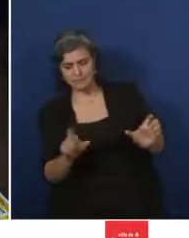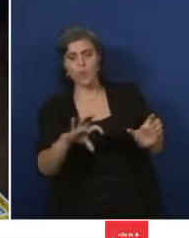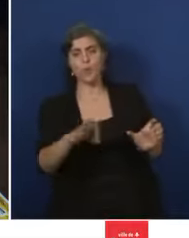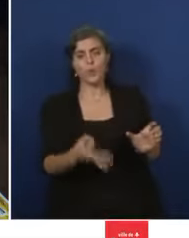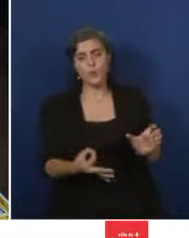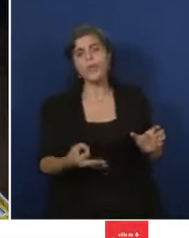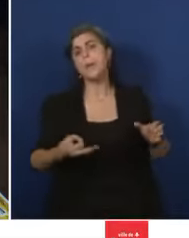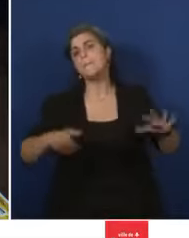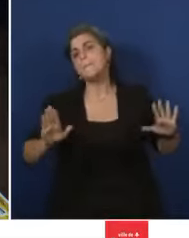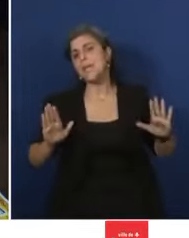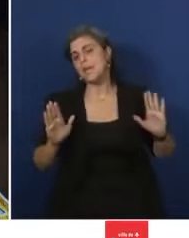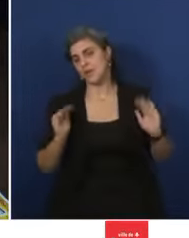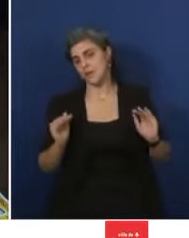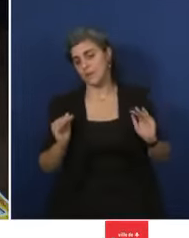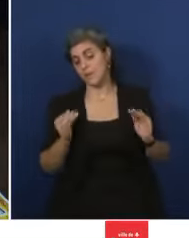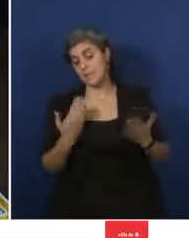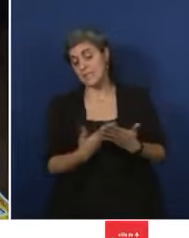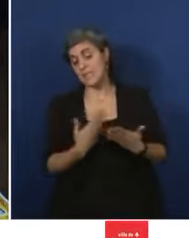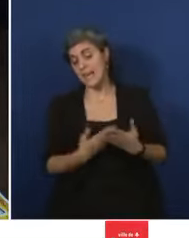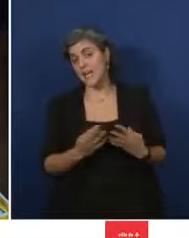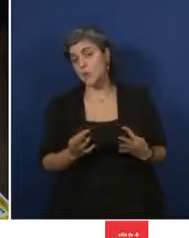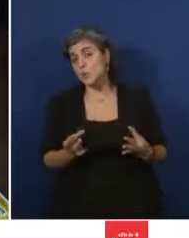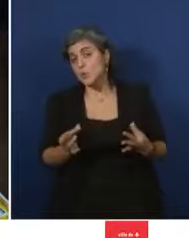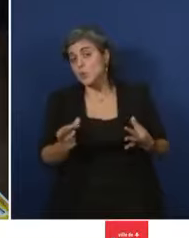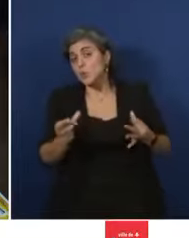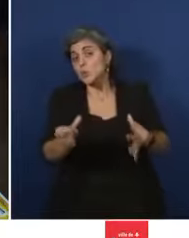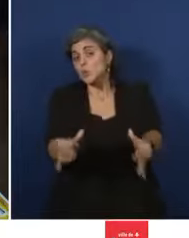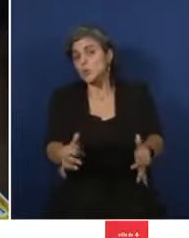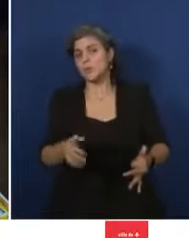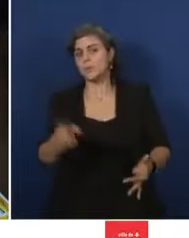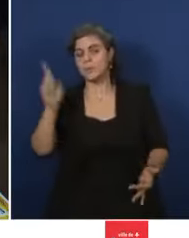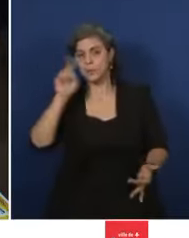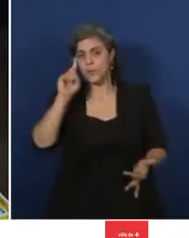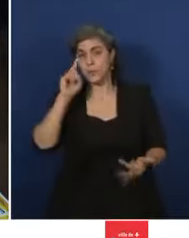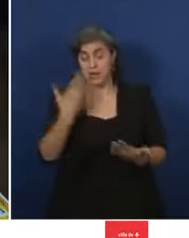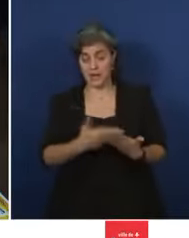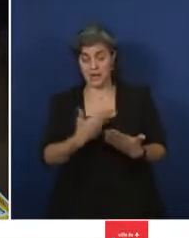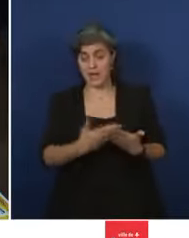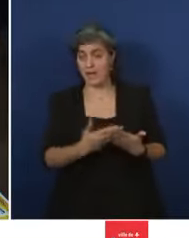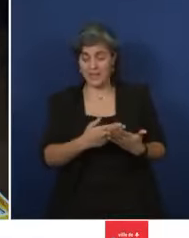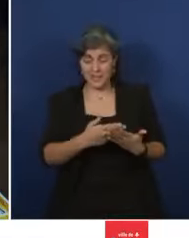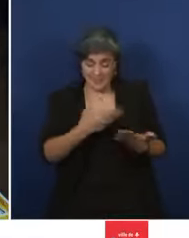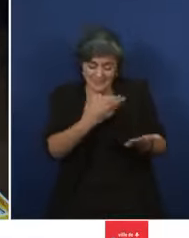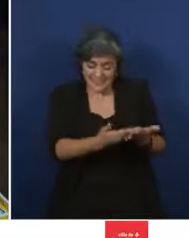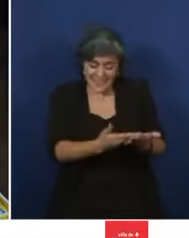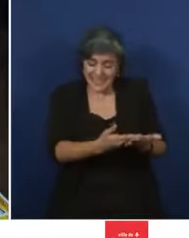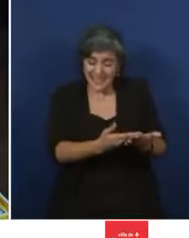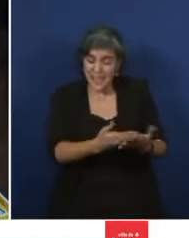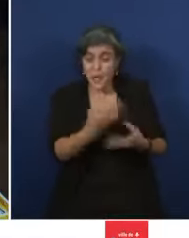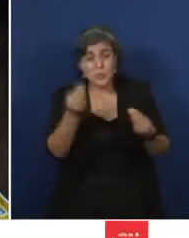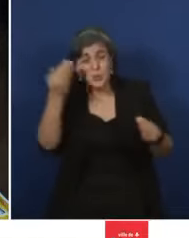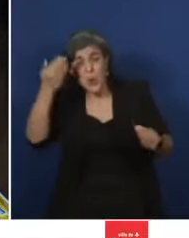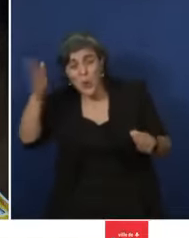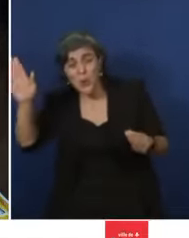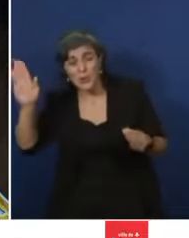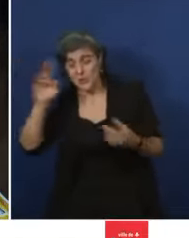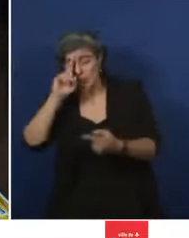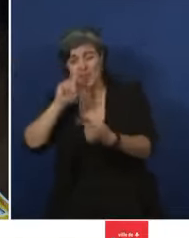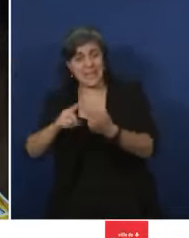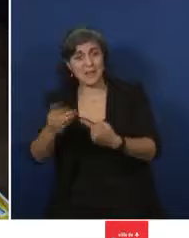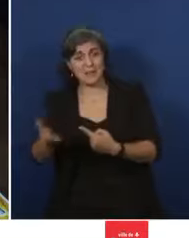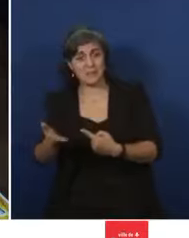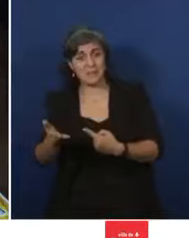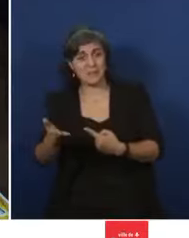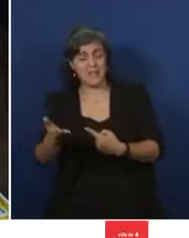extrêmement sensible. Nous pensons que cette question, comme d'autres questions dans les